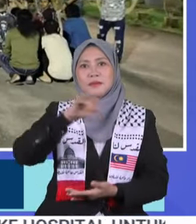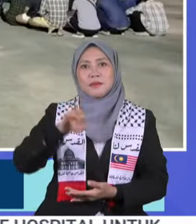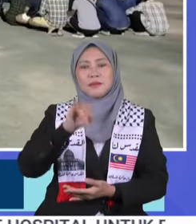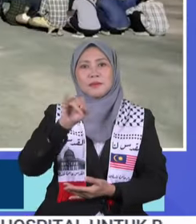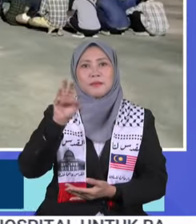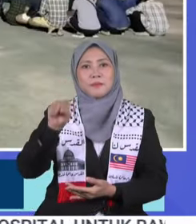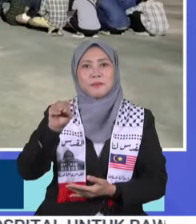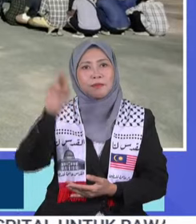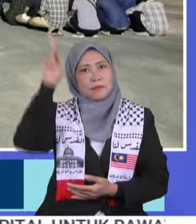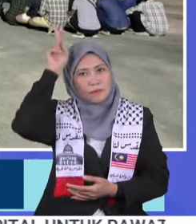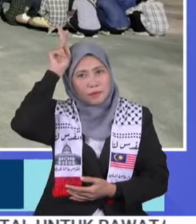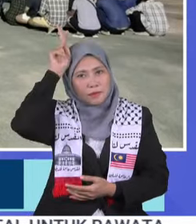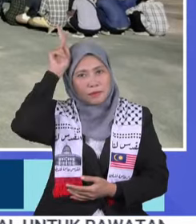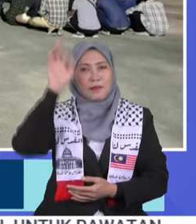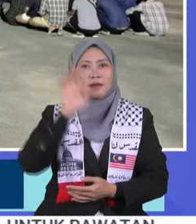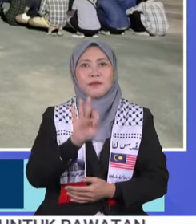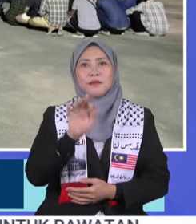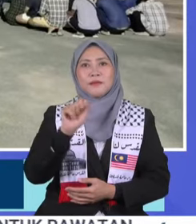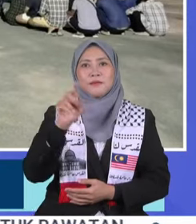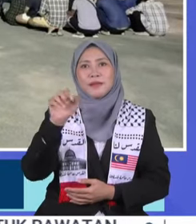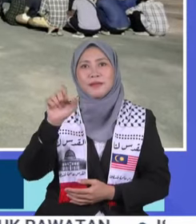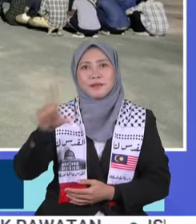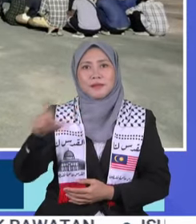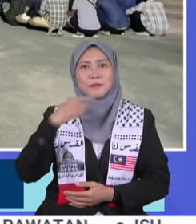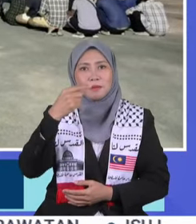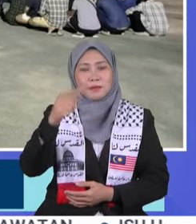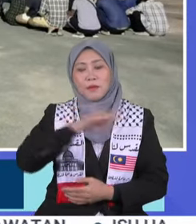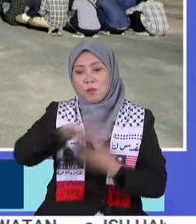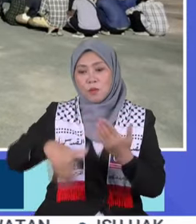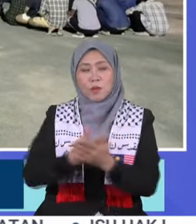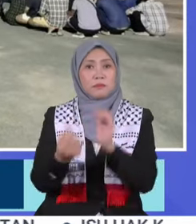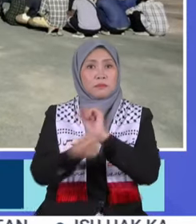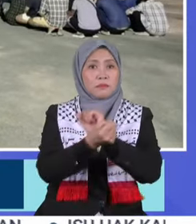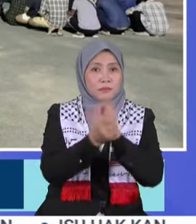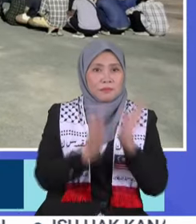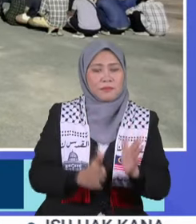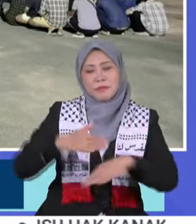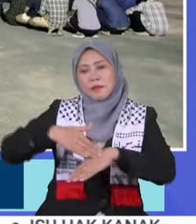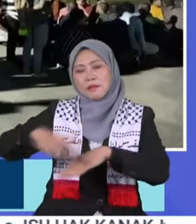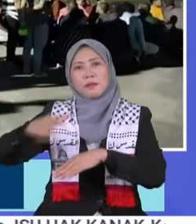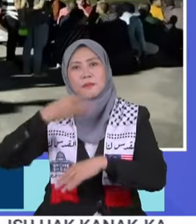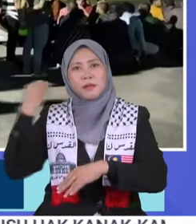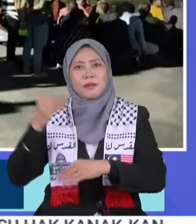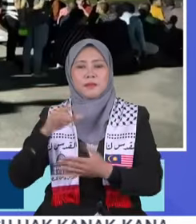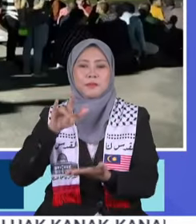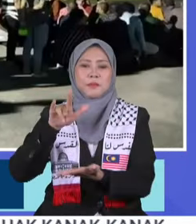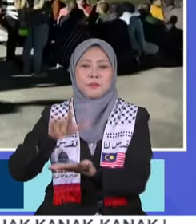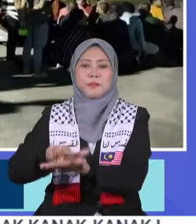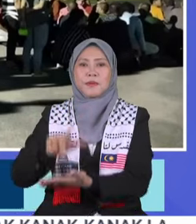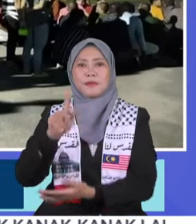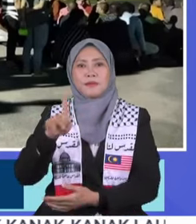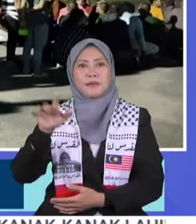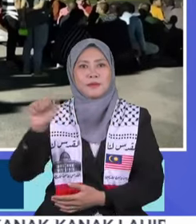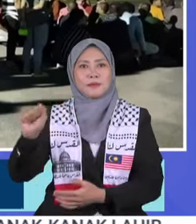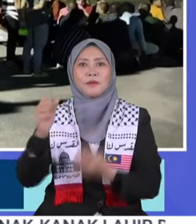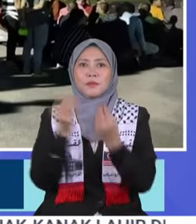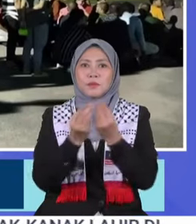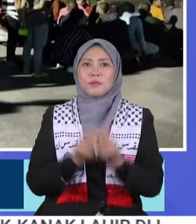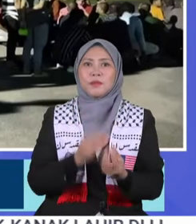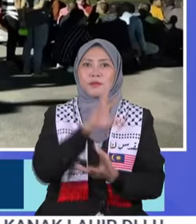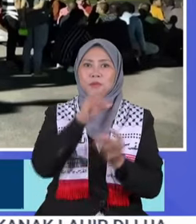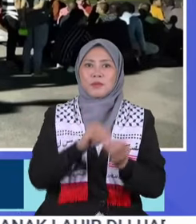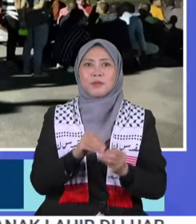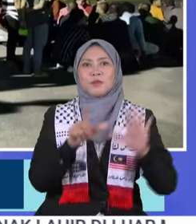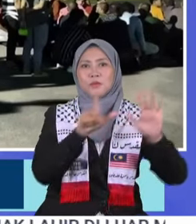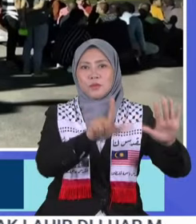JIM Kelantan, Muhammad Faizal Samsudin berkata, kesemua tahanan dihantar pulang melalui lapangan terbang KLIA. Jumlah itu termasuk